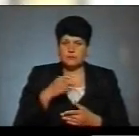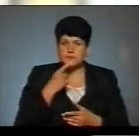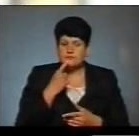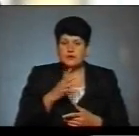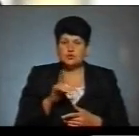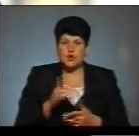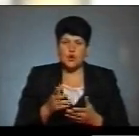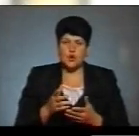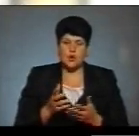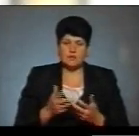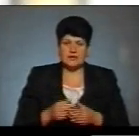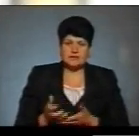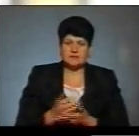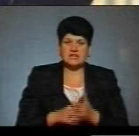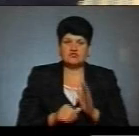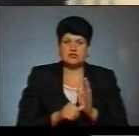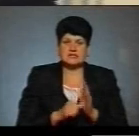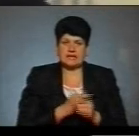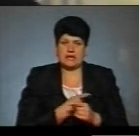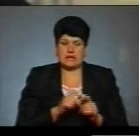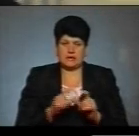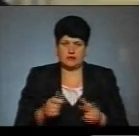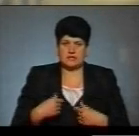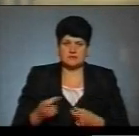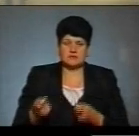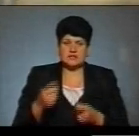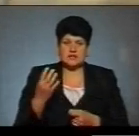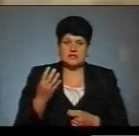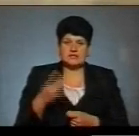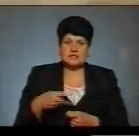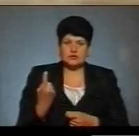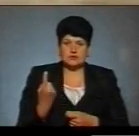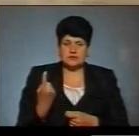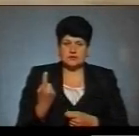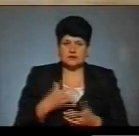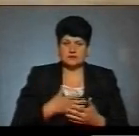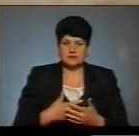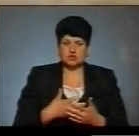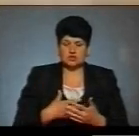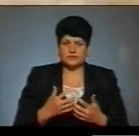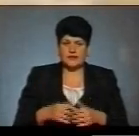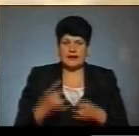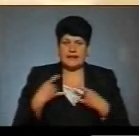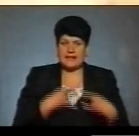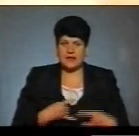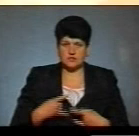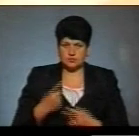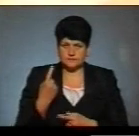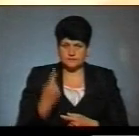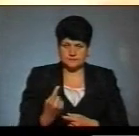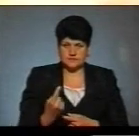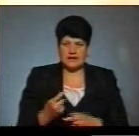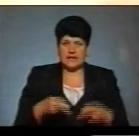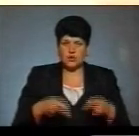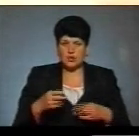обладнання збирали в 6 данських лікарнях. У нас приїхало 31 ШВЛ, у нас приїхало рентгенапарат,